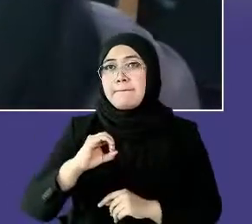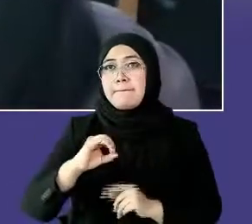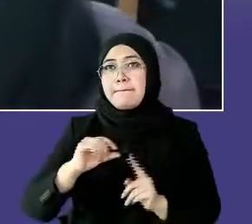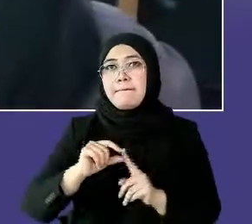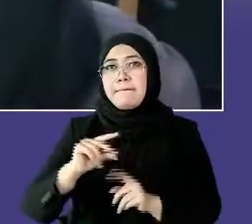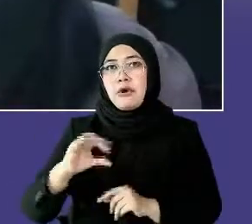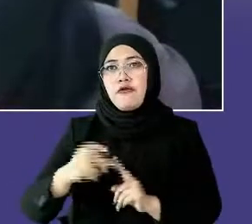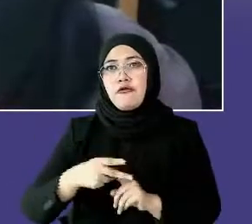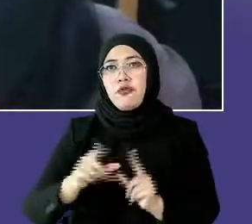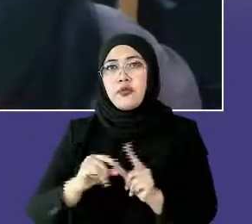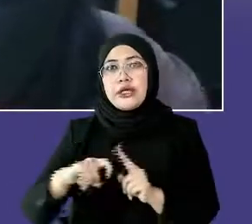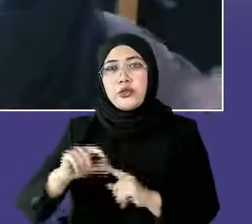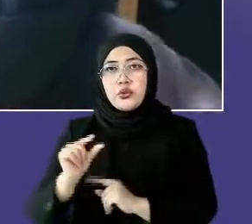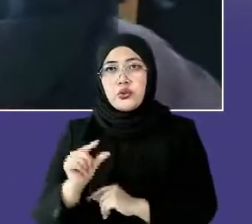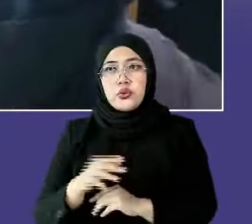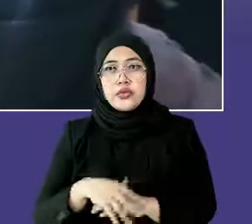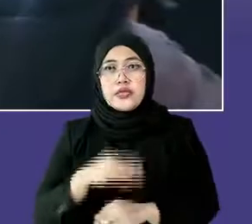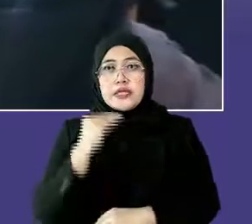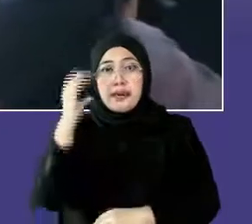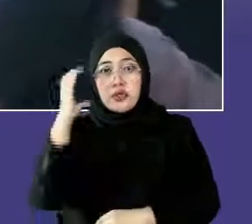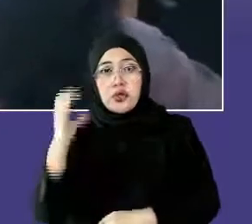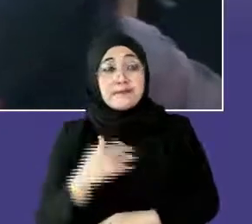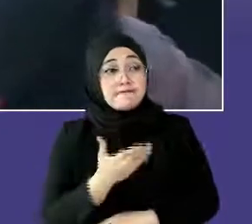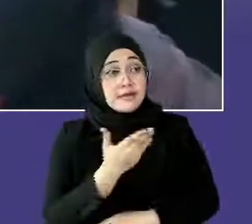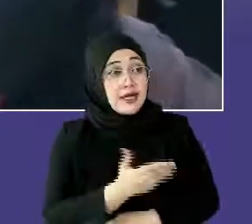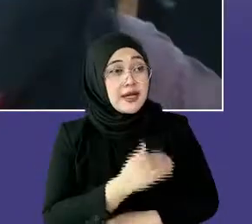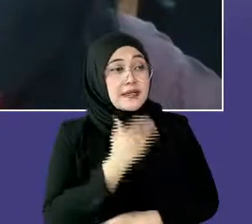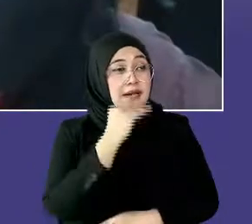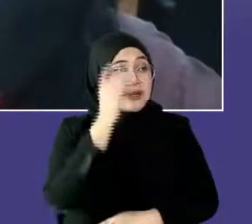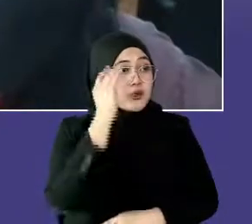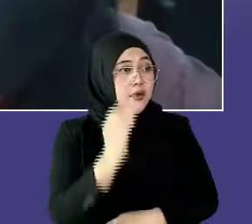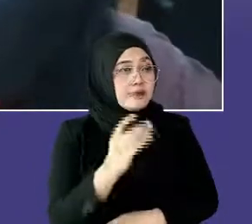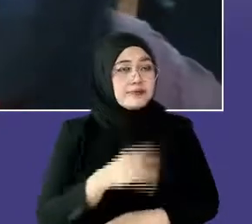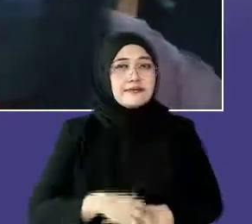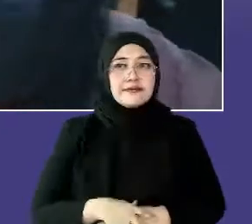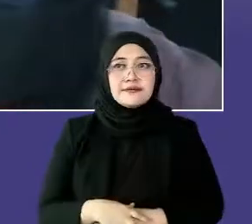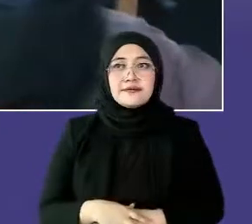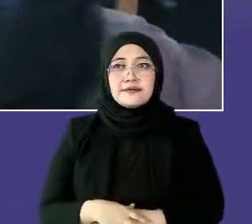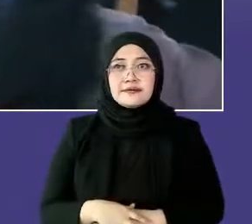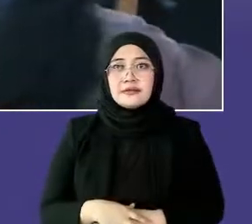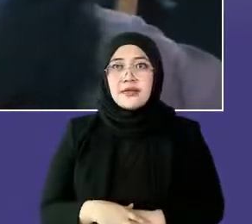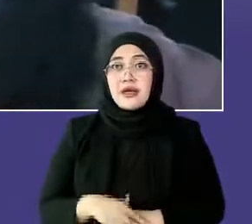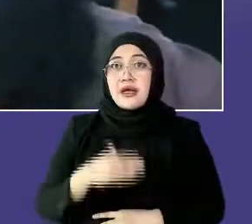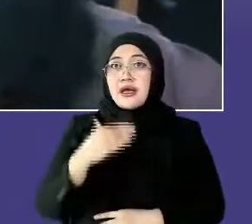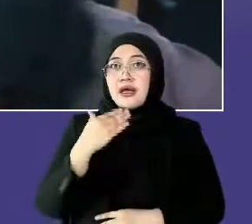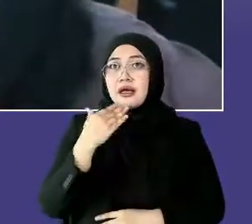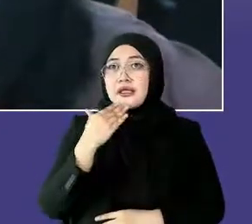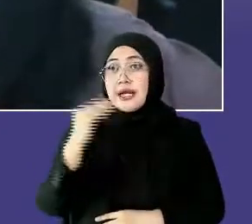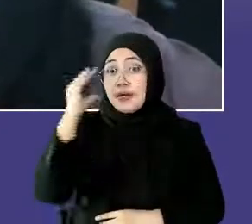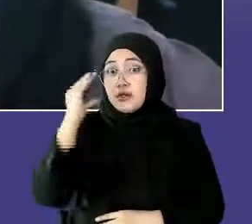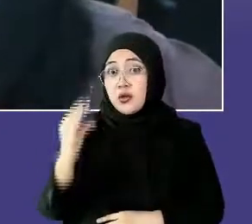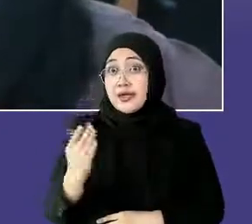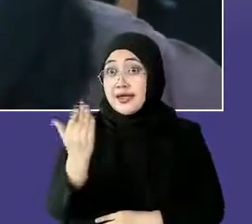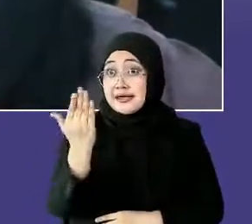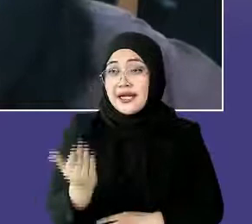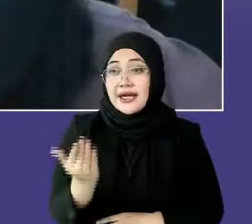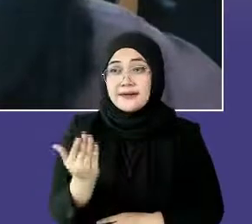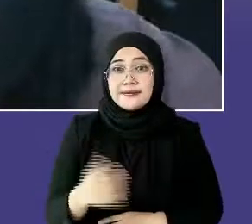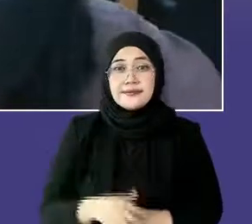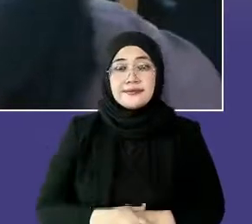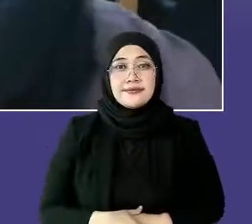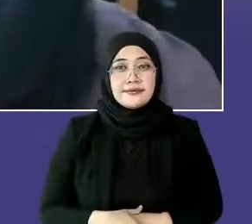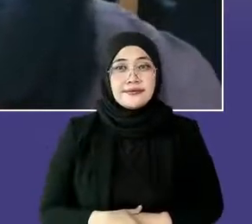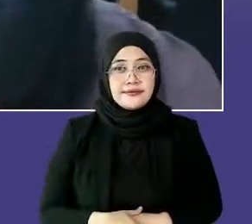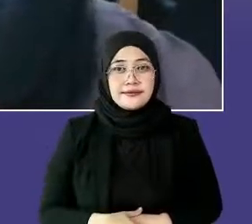silakan selamat sore Hai selamat sore Pak Oh ya silakan